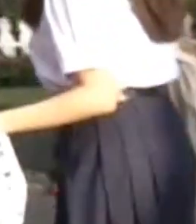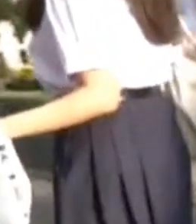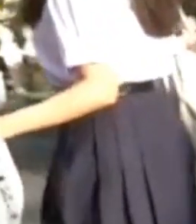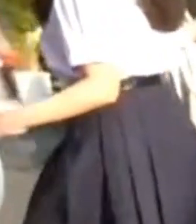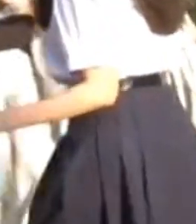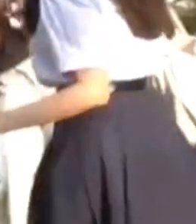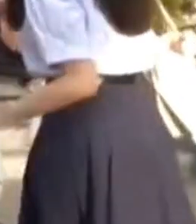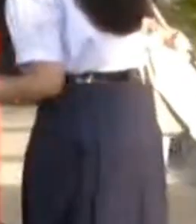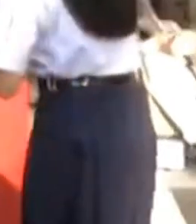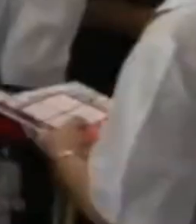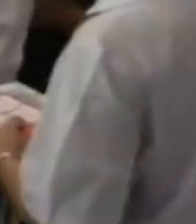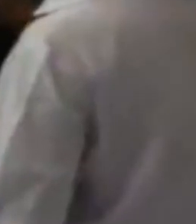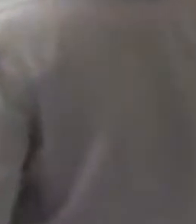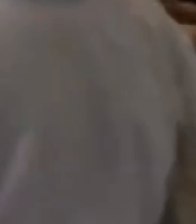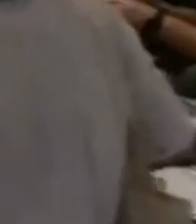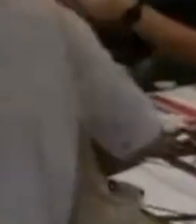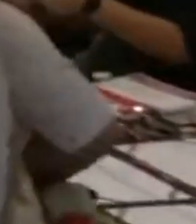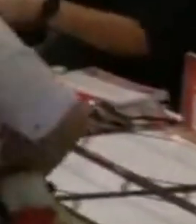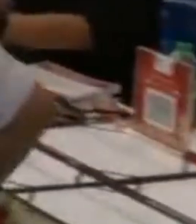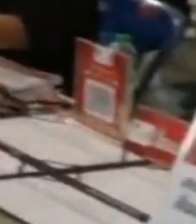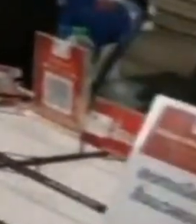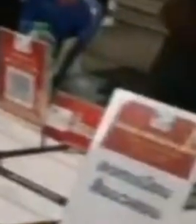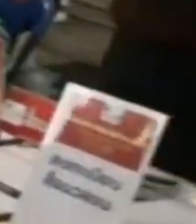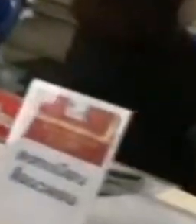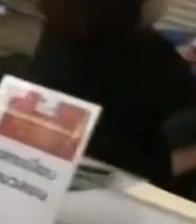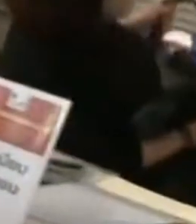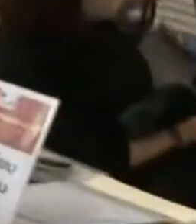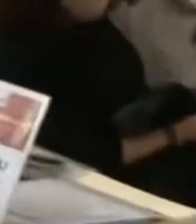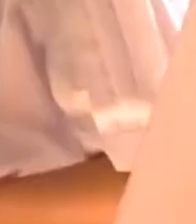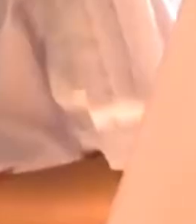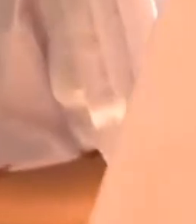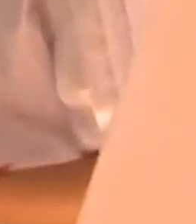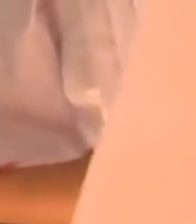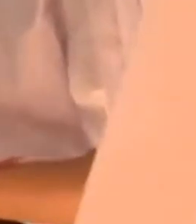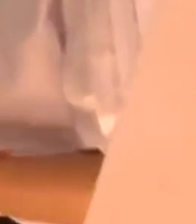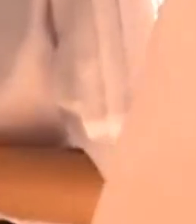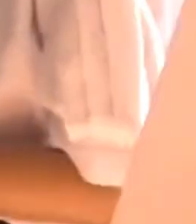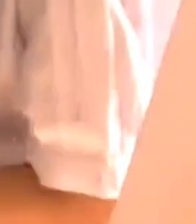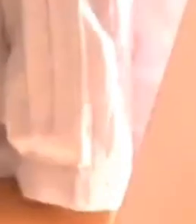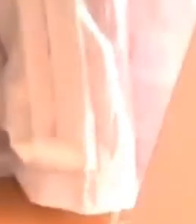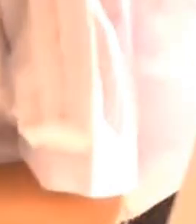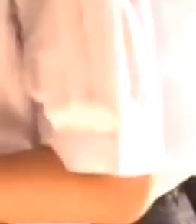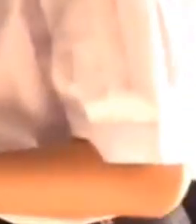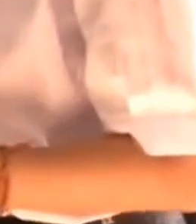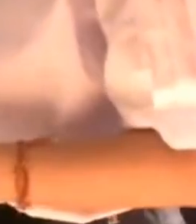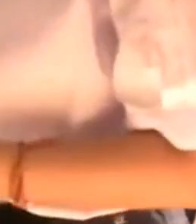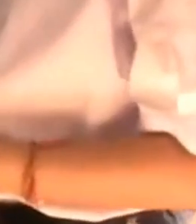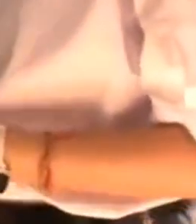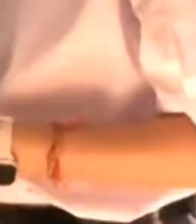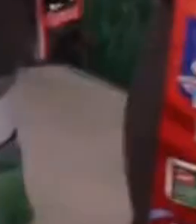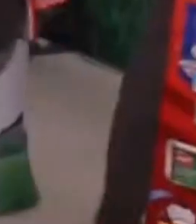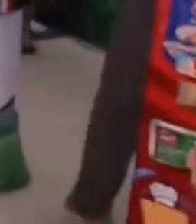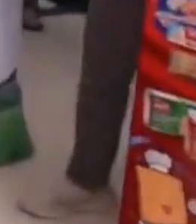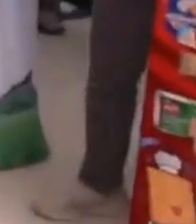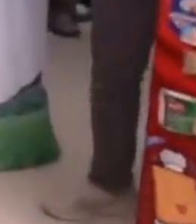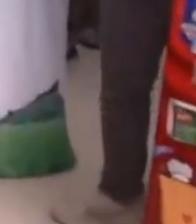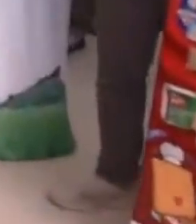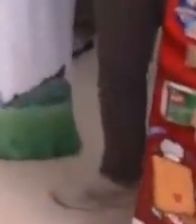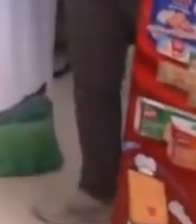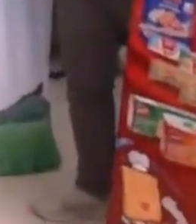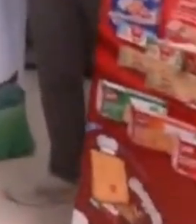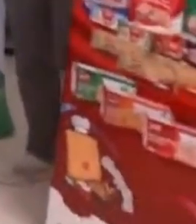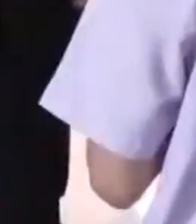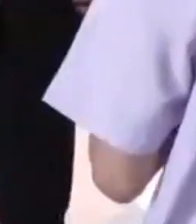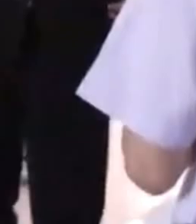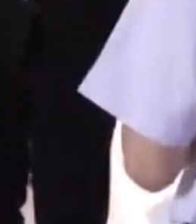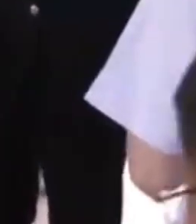ติวสด6วันติดของสหพัฒน์แอดมิชชั่นได้เริ่มขึ้นแล้วตั้งแต่วันที่7ตุลาคมที่ผ่านมาและจะจัดติวติดต่อกัน6วันจนถึงวันที่12ตุลา